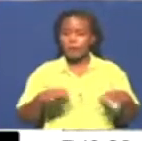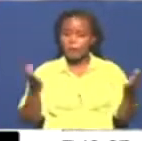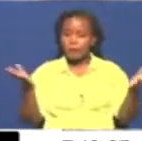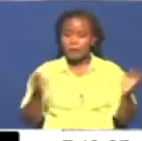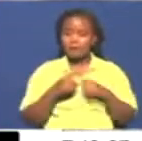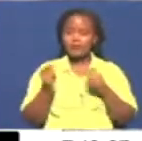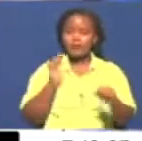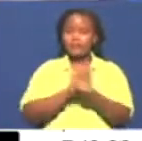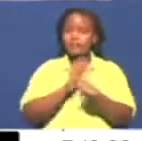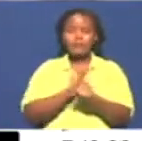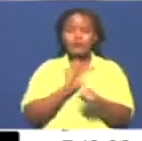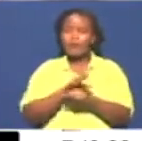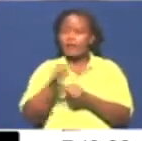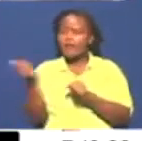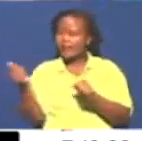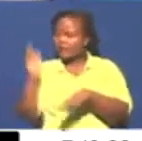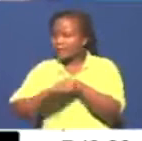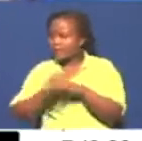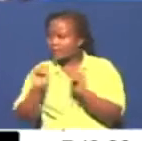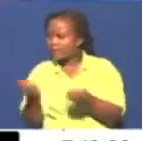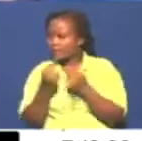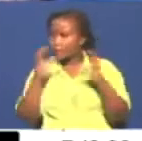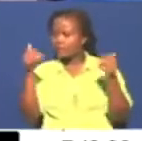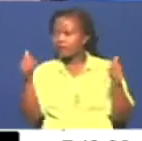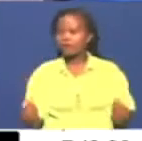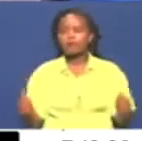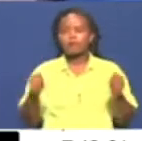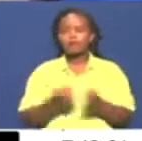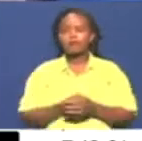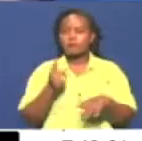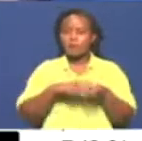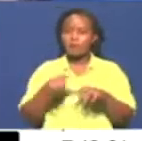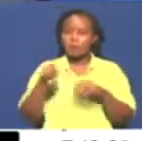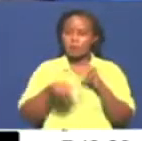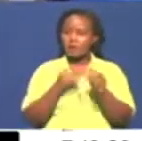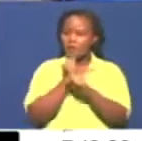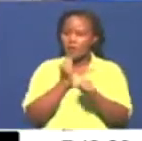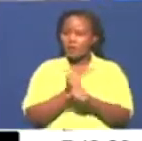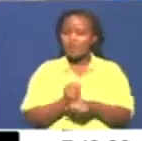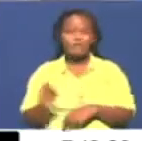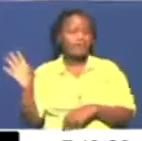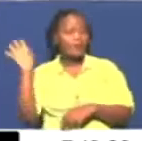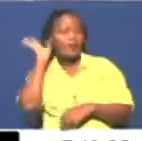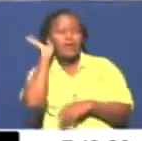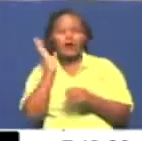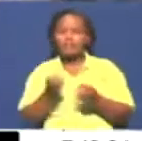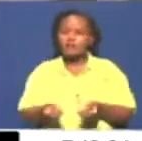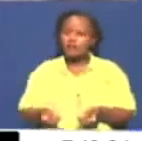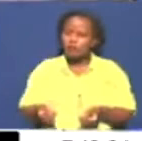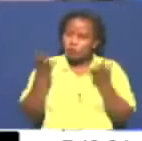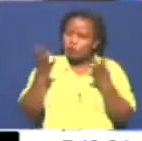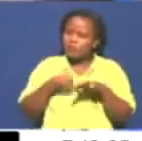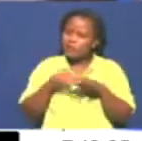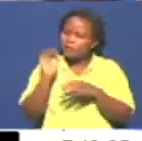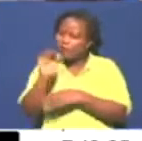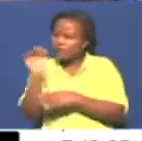ndani huko ndani. Wakati tulikuwa kwa kazi tulisikia mlipuko mkubwa. Wakati tulikuwa tunauliza ni nini,